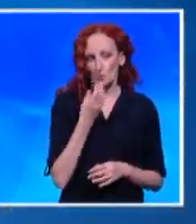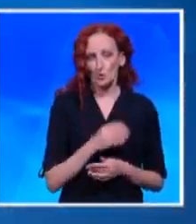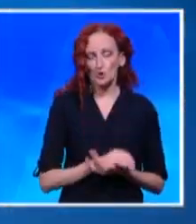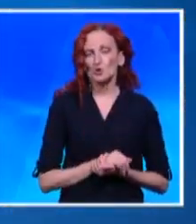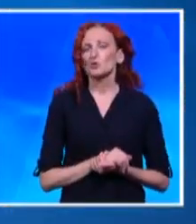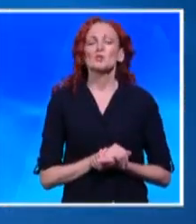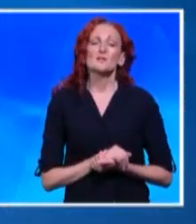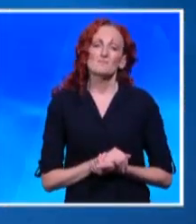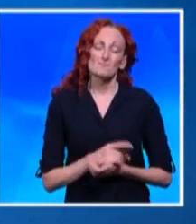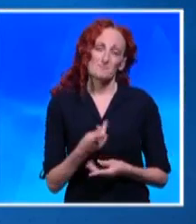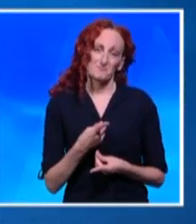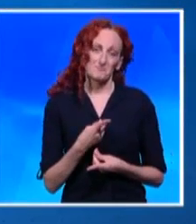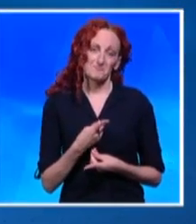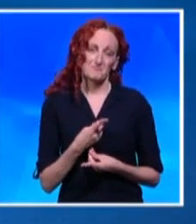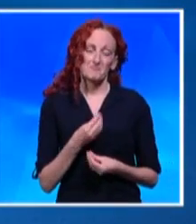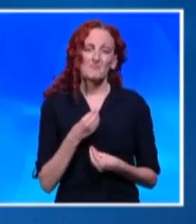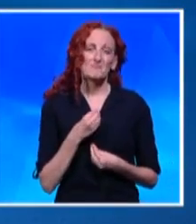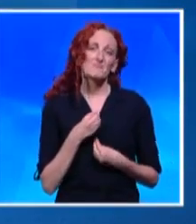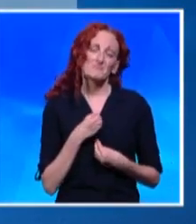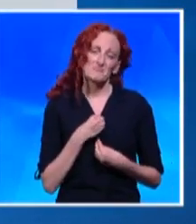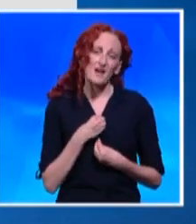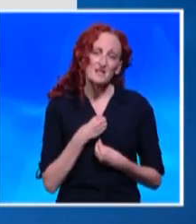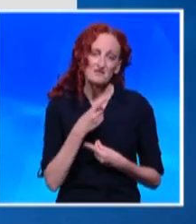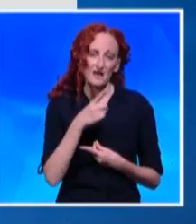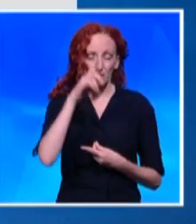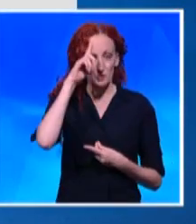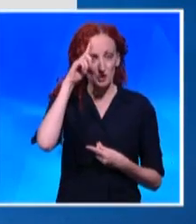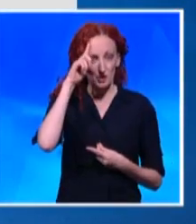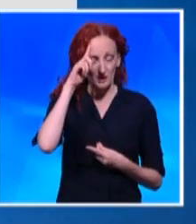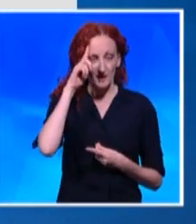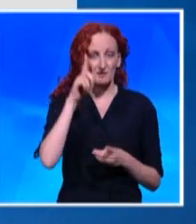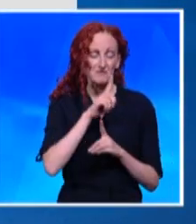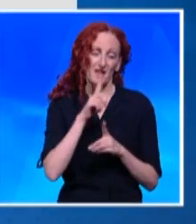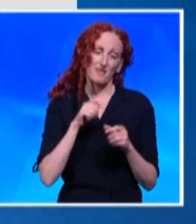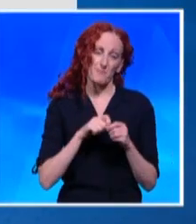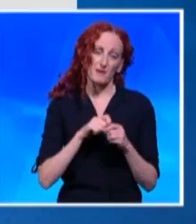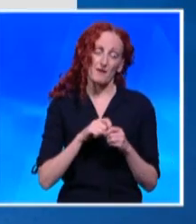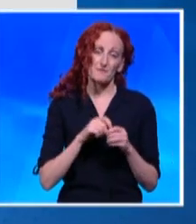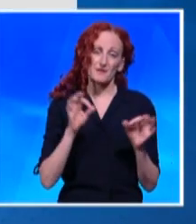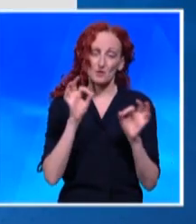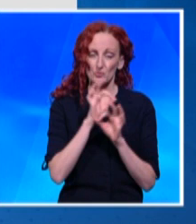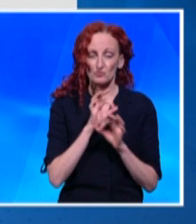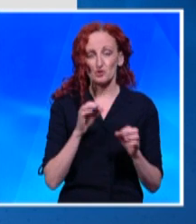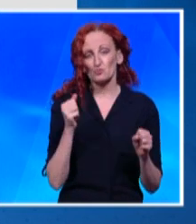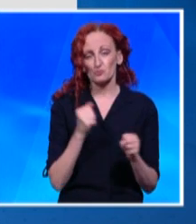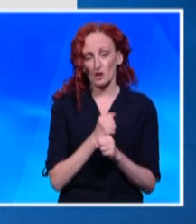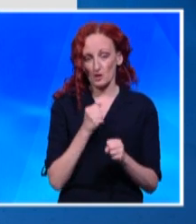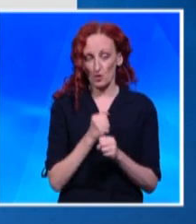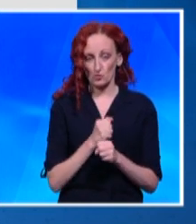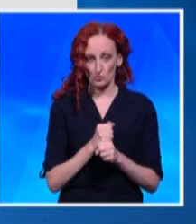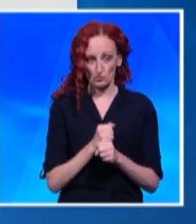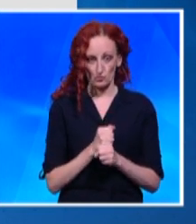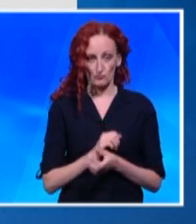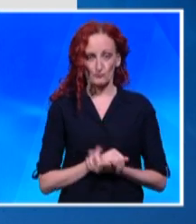Зарица, която обясни, че тук става въпрос за някакво недоразумение.